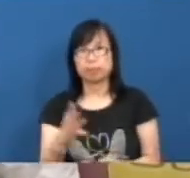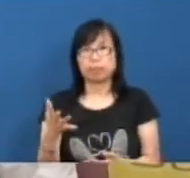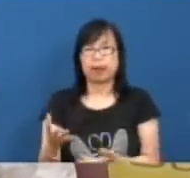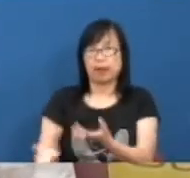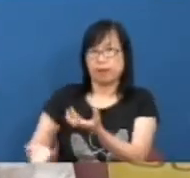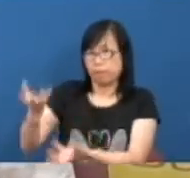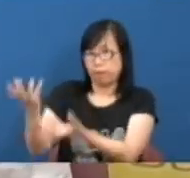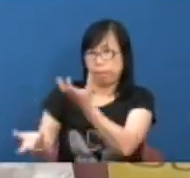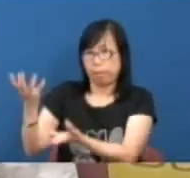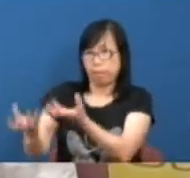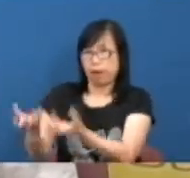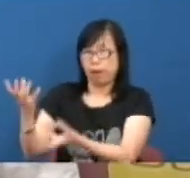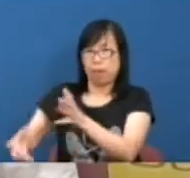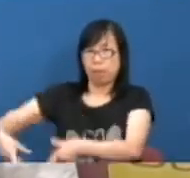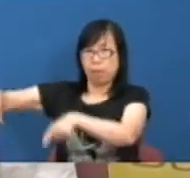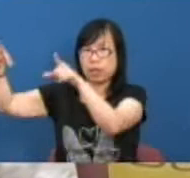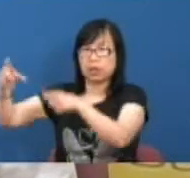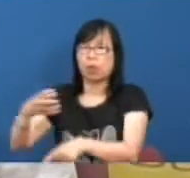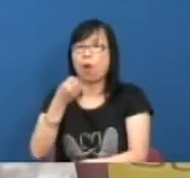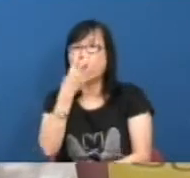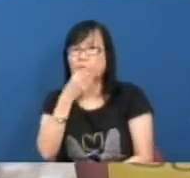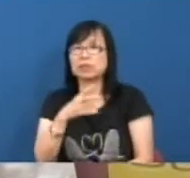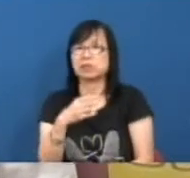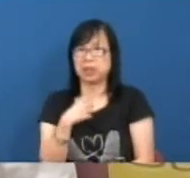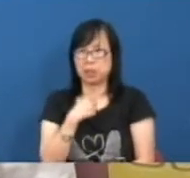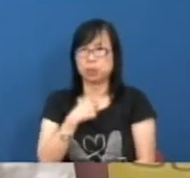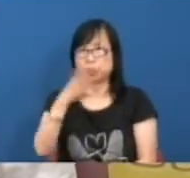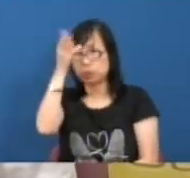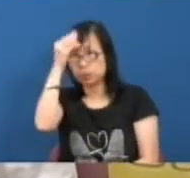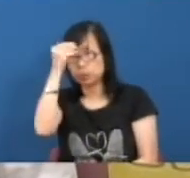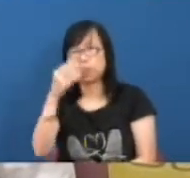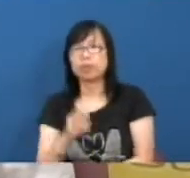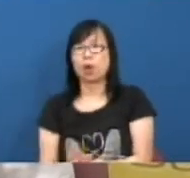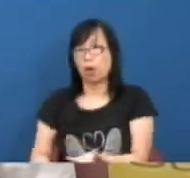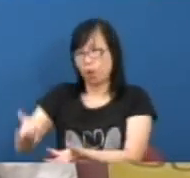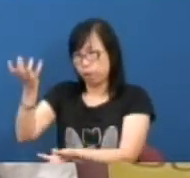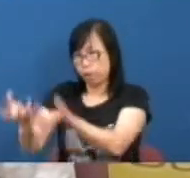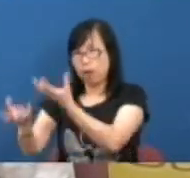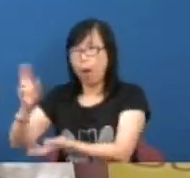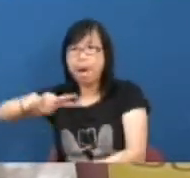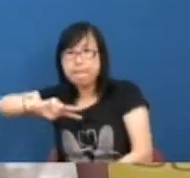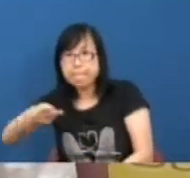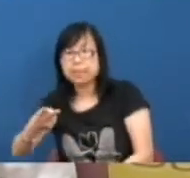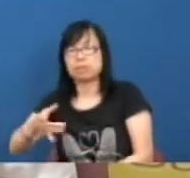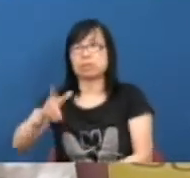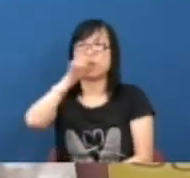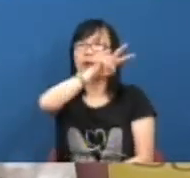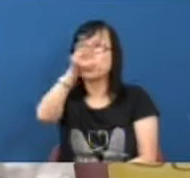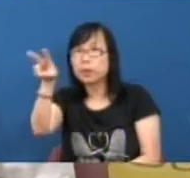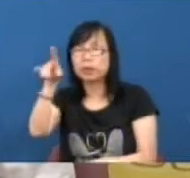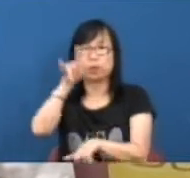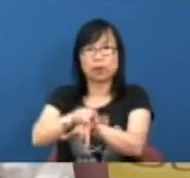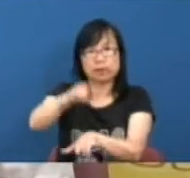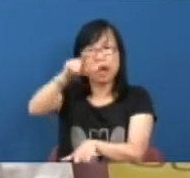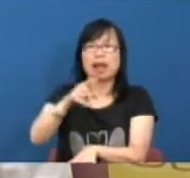爐咁簡單啦，即係香港其實應該要學下，即係佢將焚化爐打造成一個觀光塔。觀光塔上面咧，亦都有間